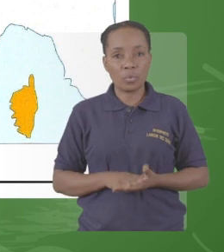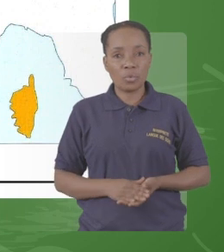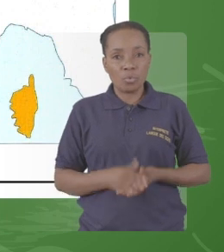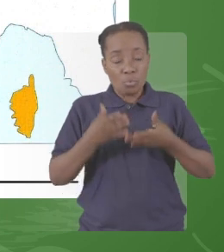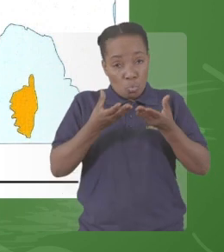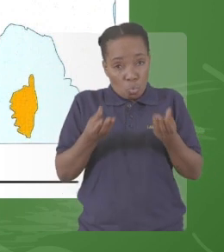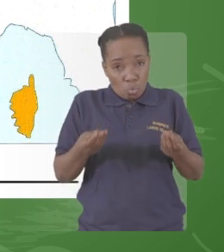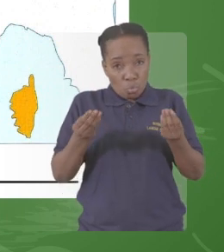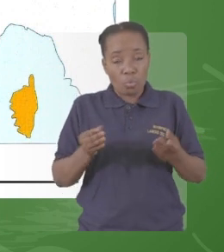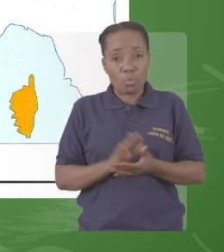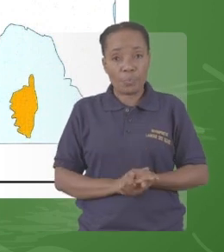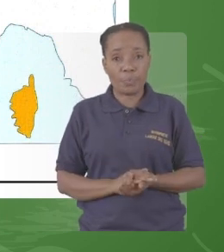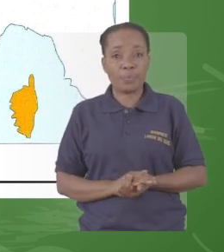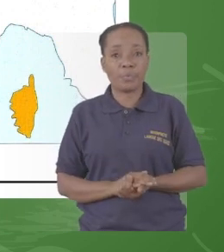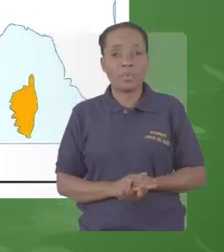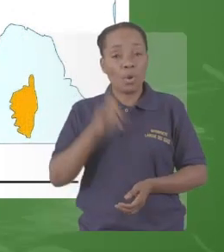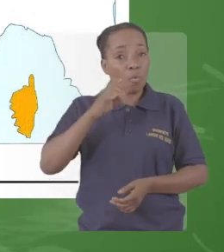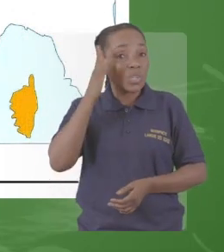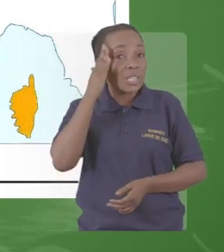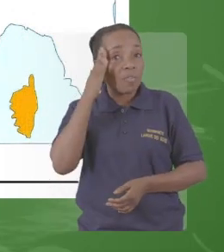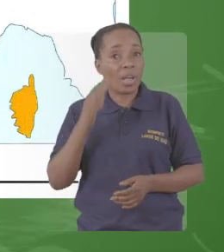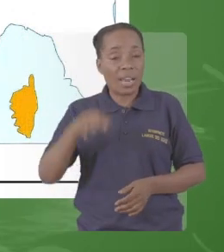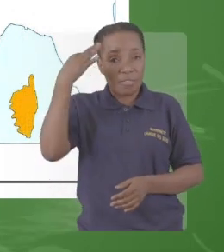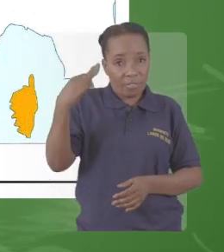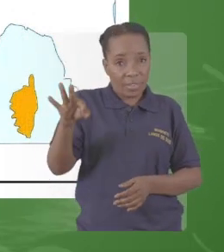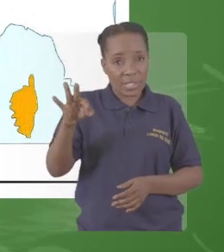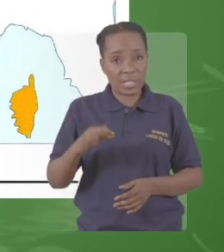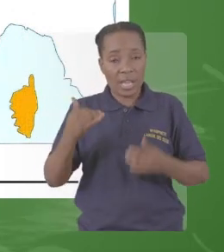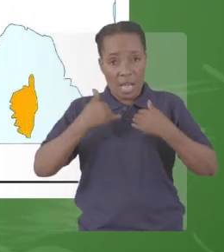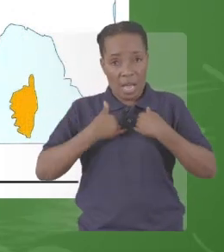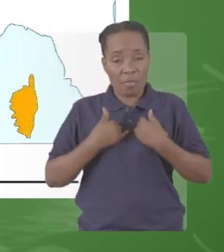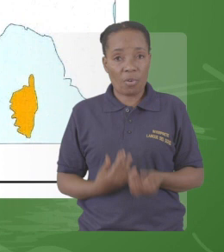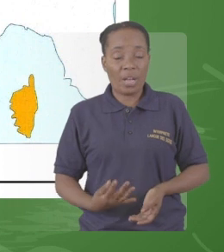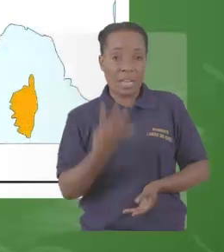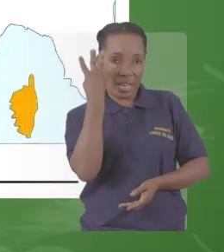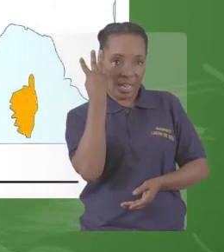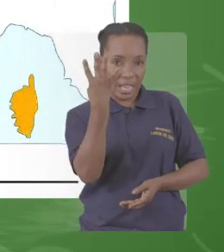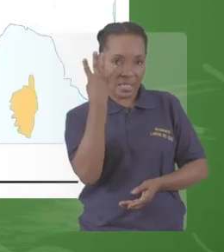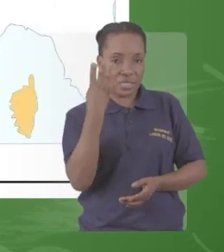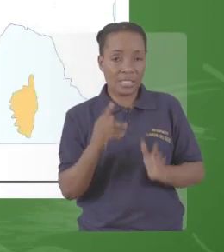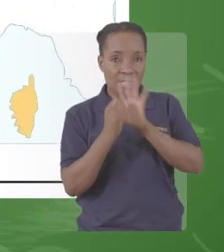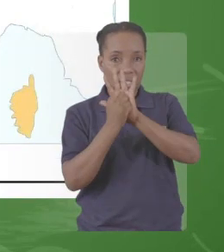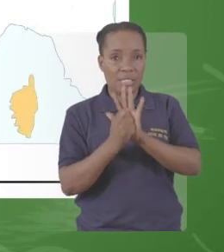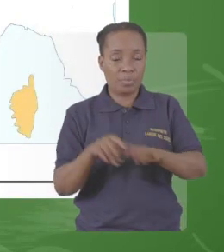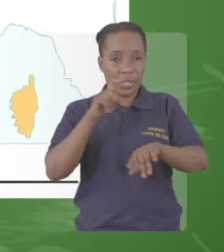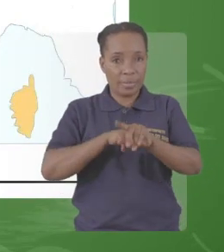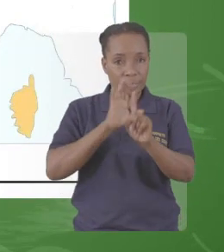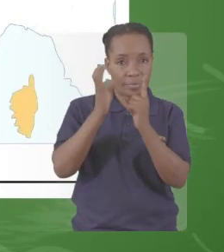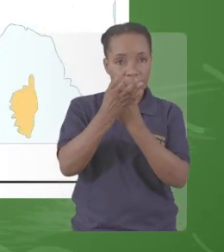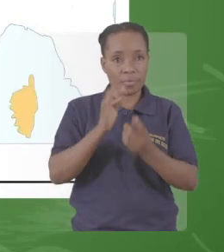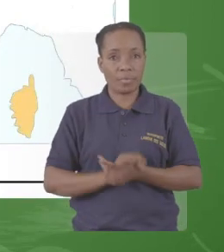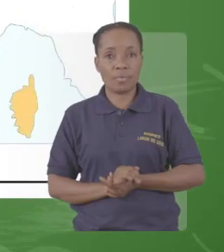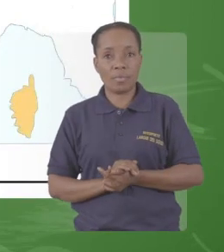constituée de 4 grands domaines bioclimatiques. Le domaine